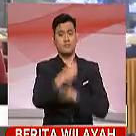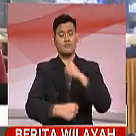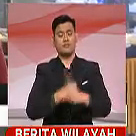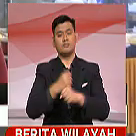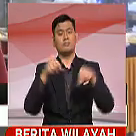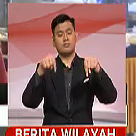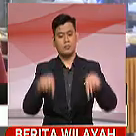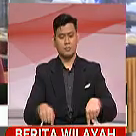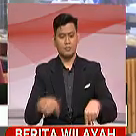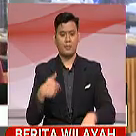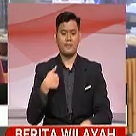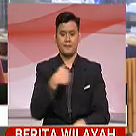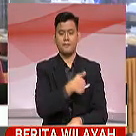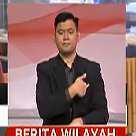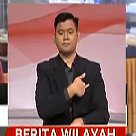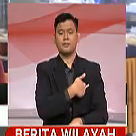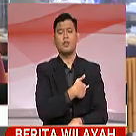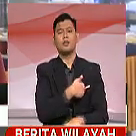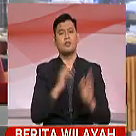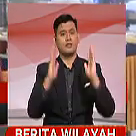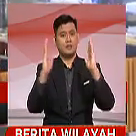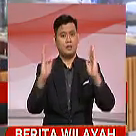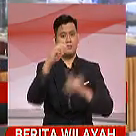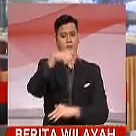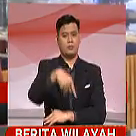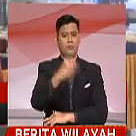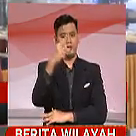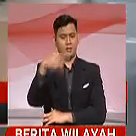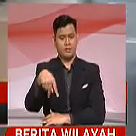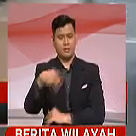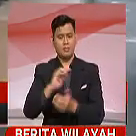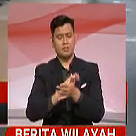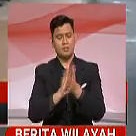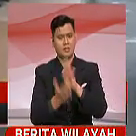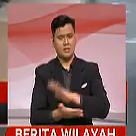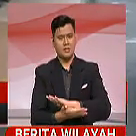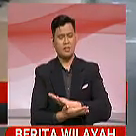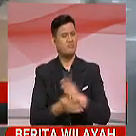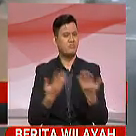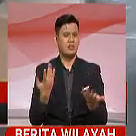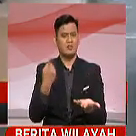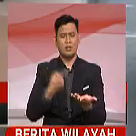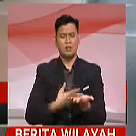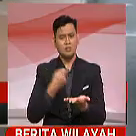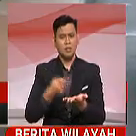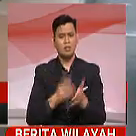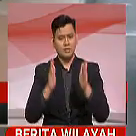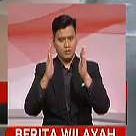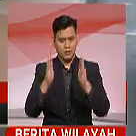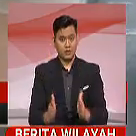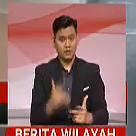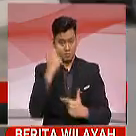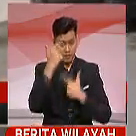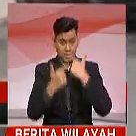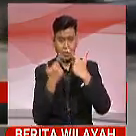kan kita dalam sapi kepi ba. So jarang ada orang mengunjungi di kedai-kedai lo.